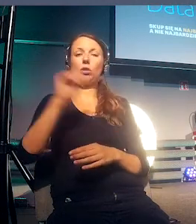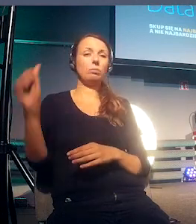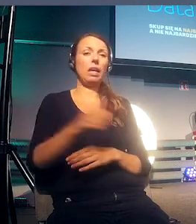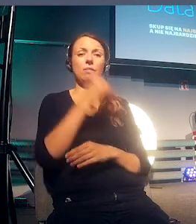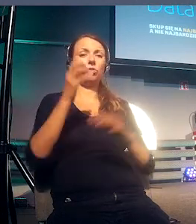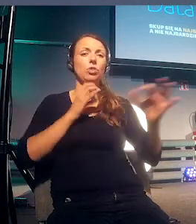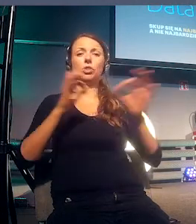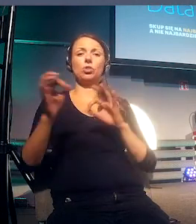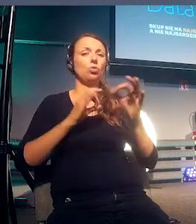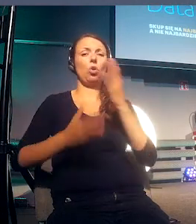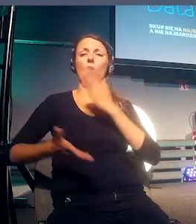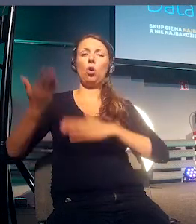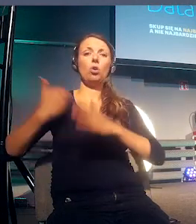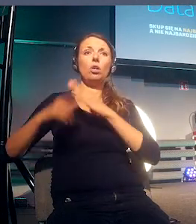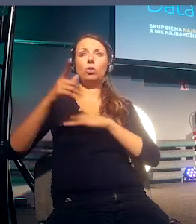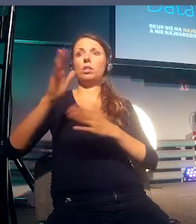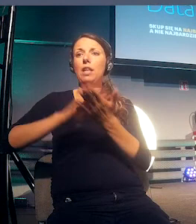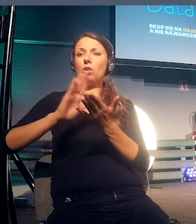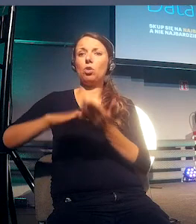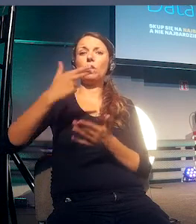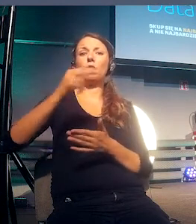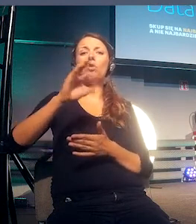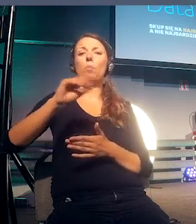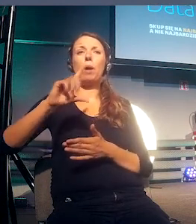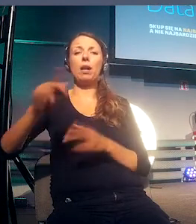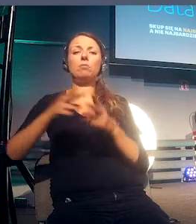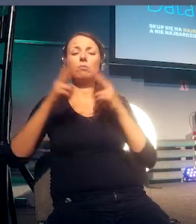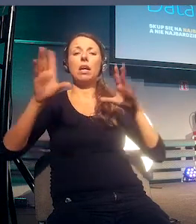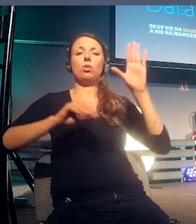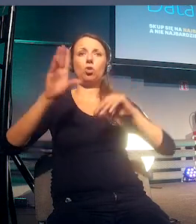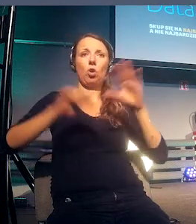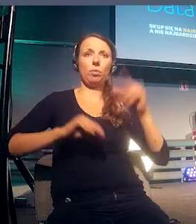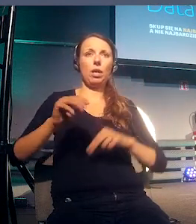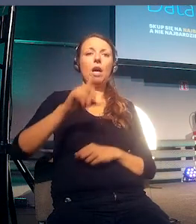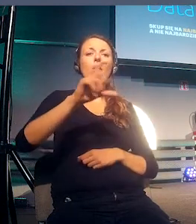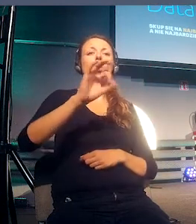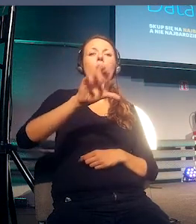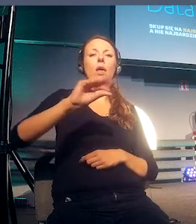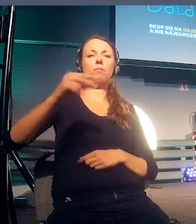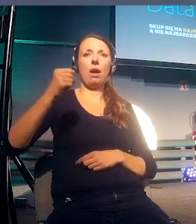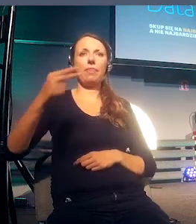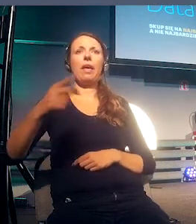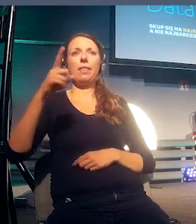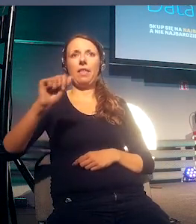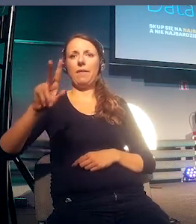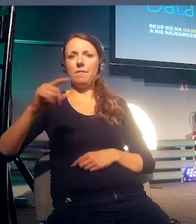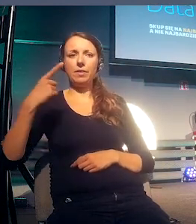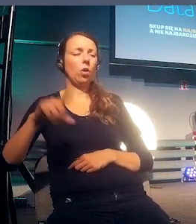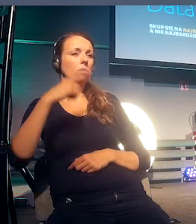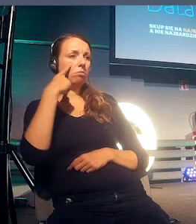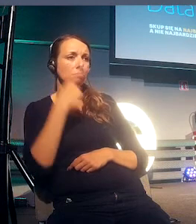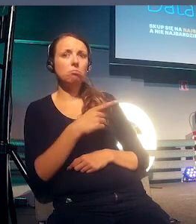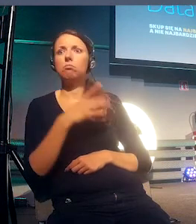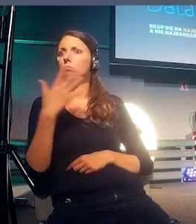dostali Nagrodę Nobla w zakresie ekonomii. David Kahneman zauważył, któregoś razu piszę